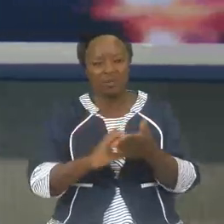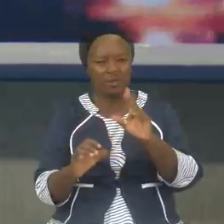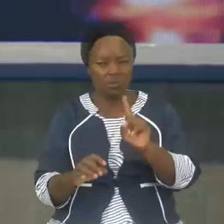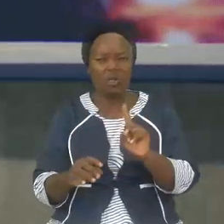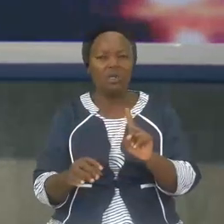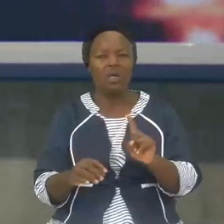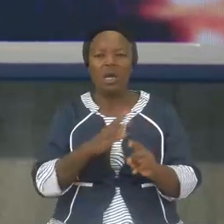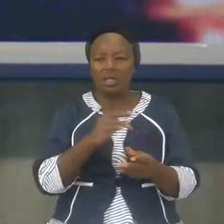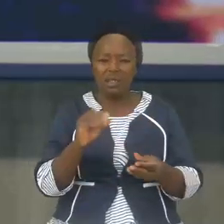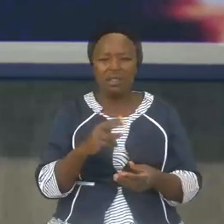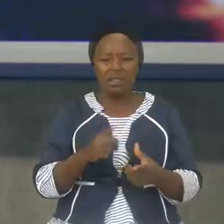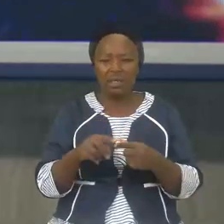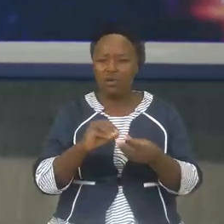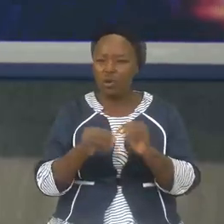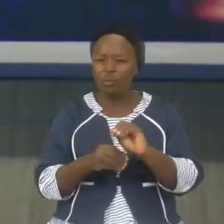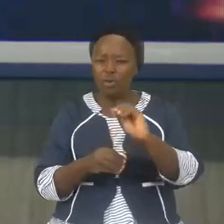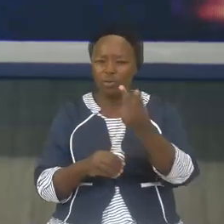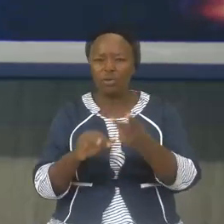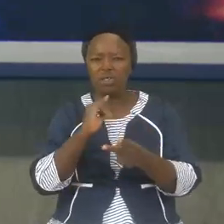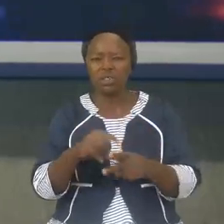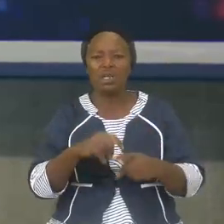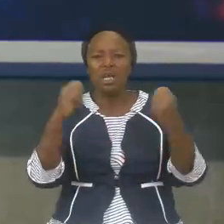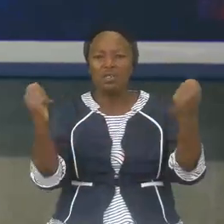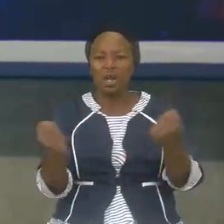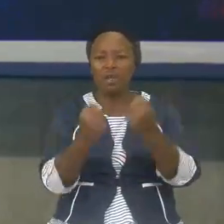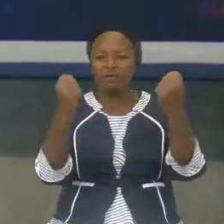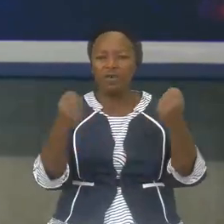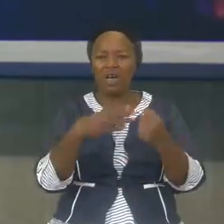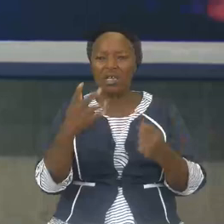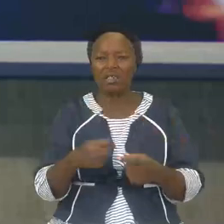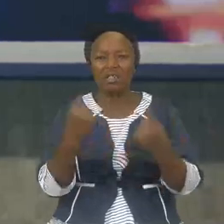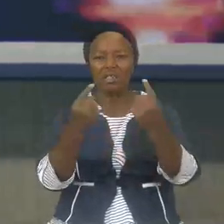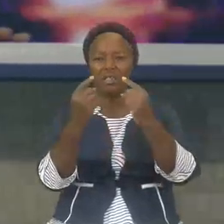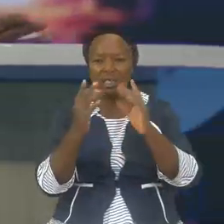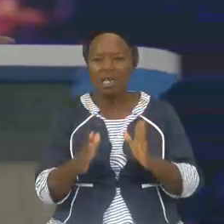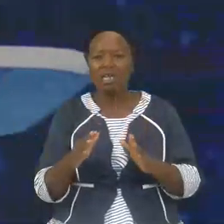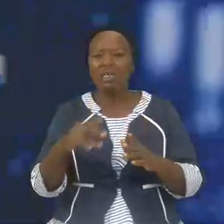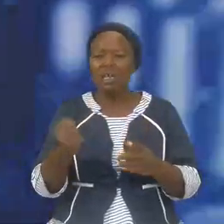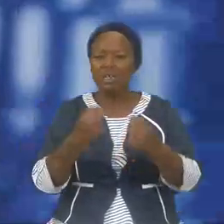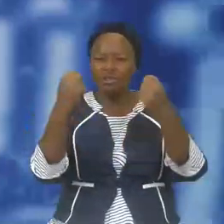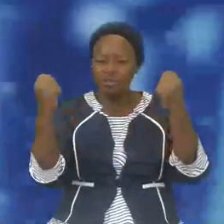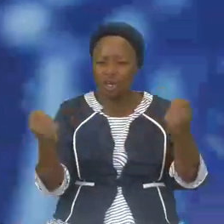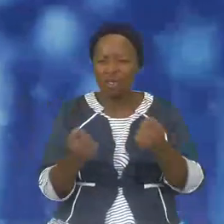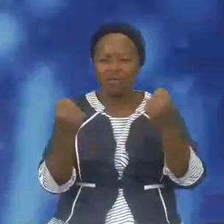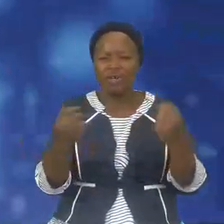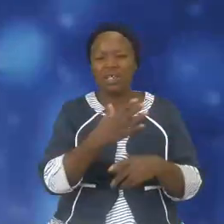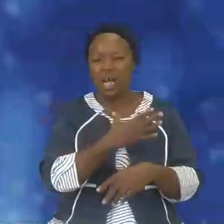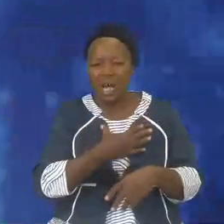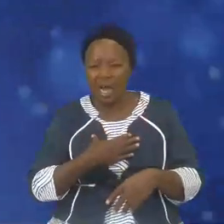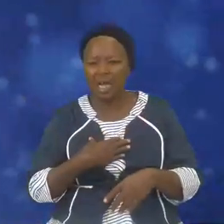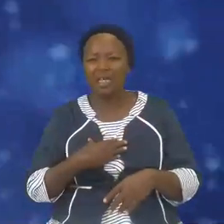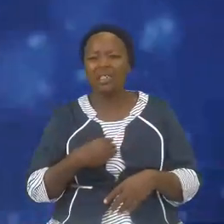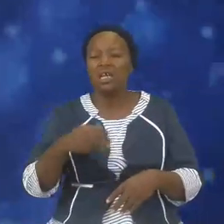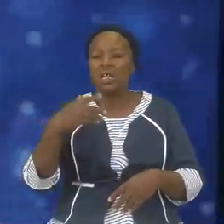verset 1. Verset 2, c'est le triomphant et les transgresseurs. Le triomphant et